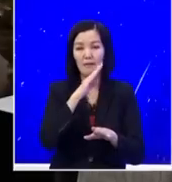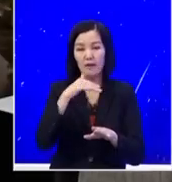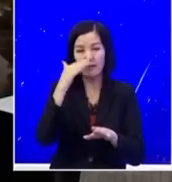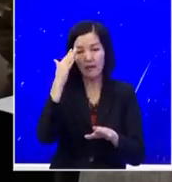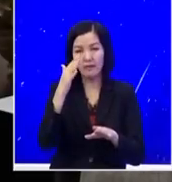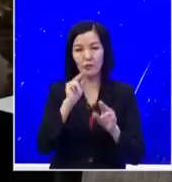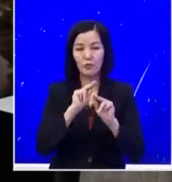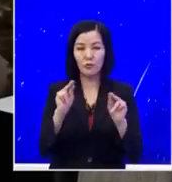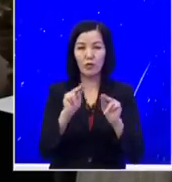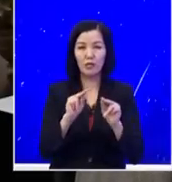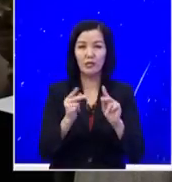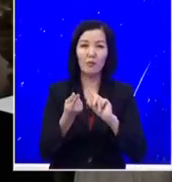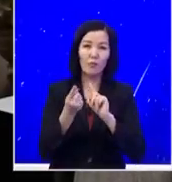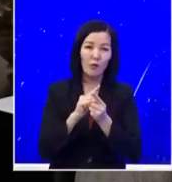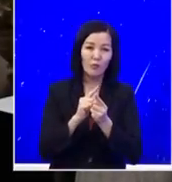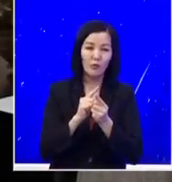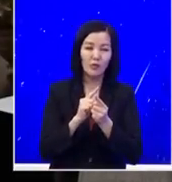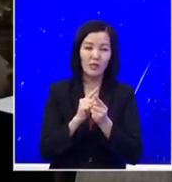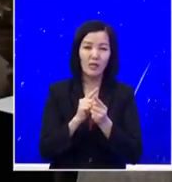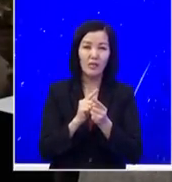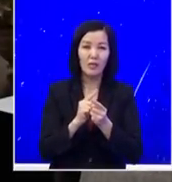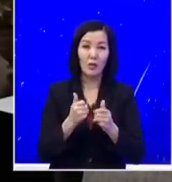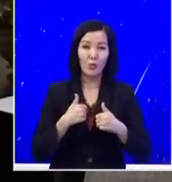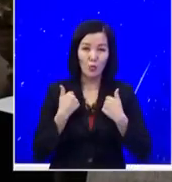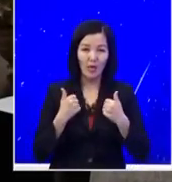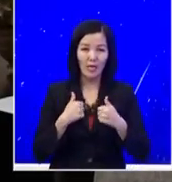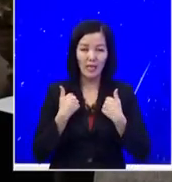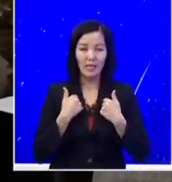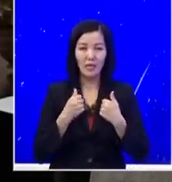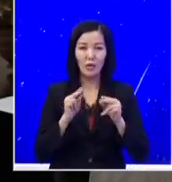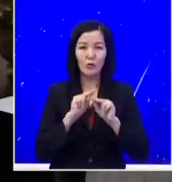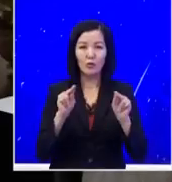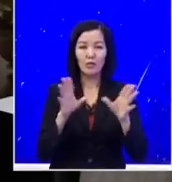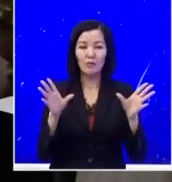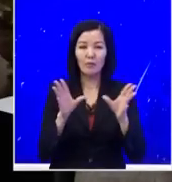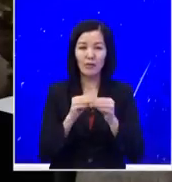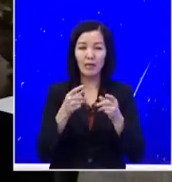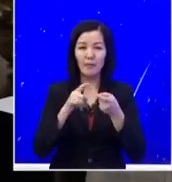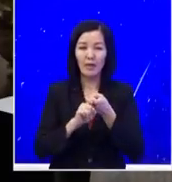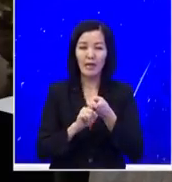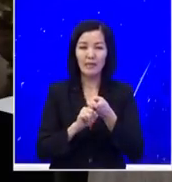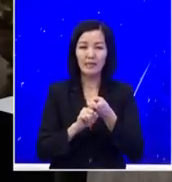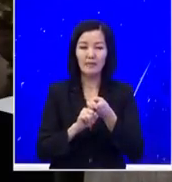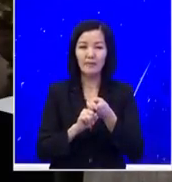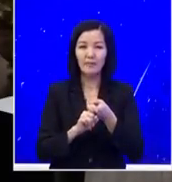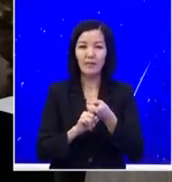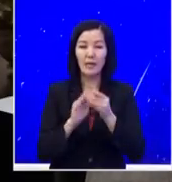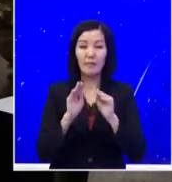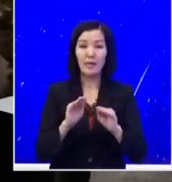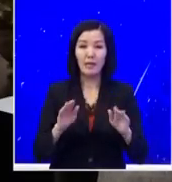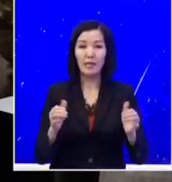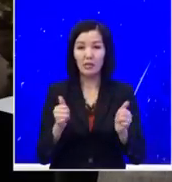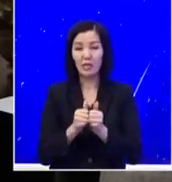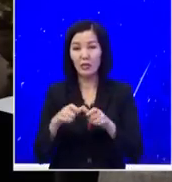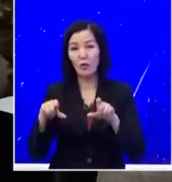ата-ананың ұстаз болуына бірге тура келді. Себебі ұстазбен бірге байланысқа тек қана оқушы емес, қасында